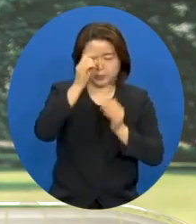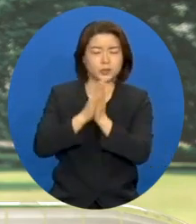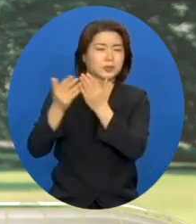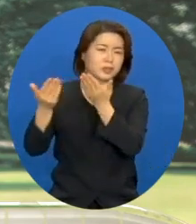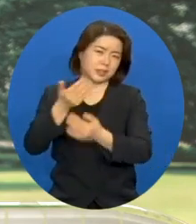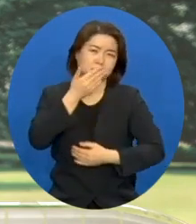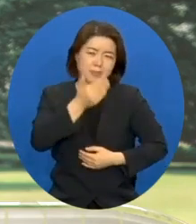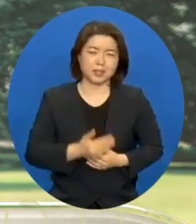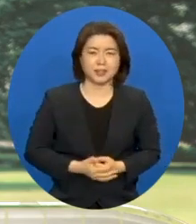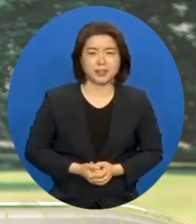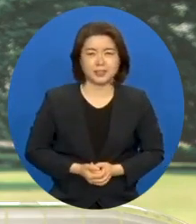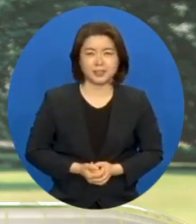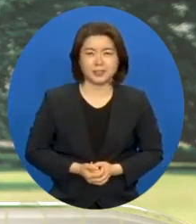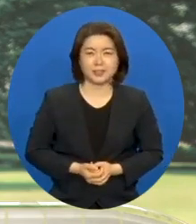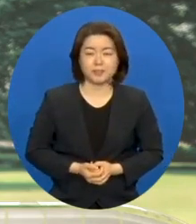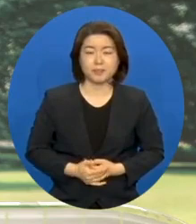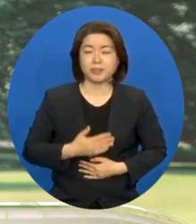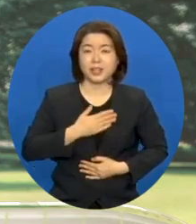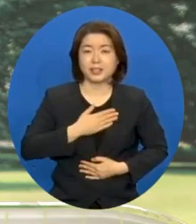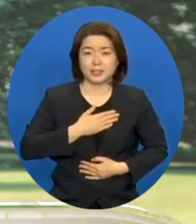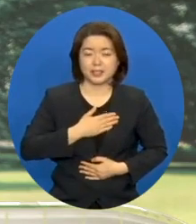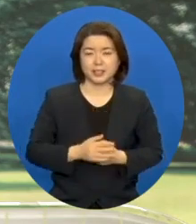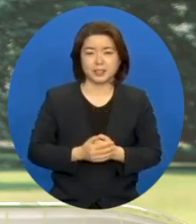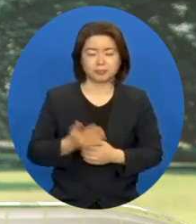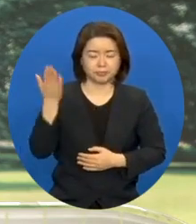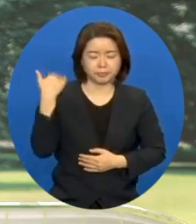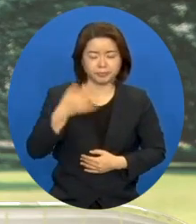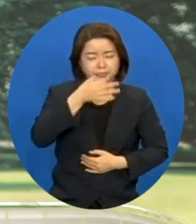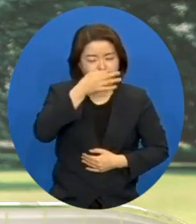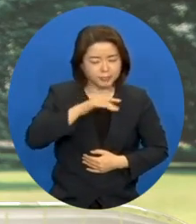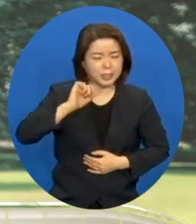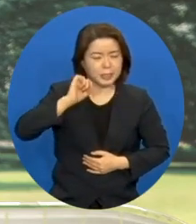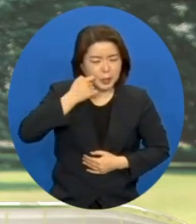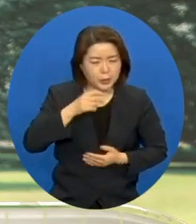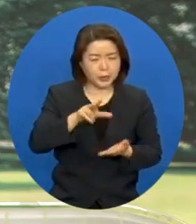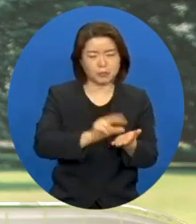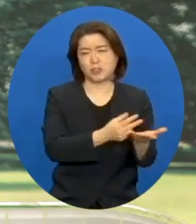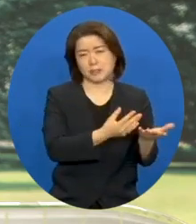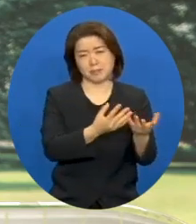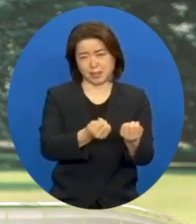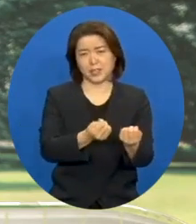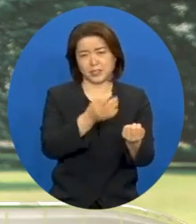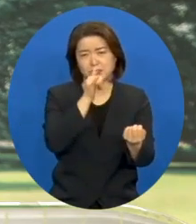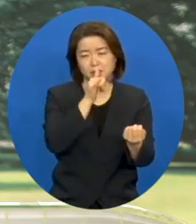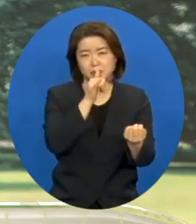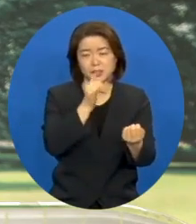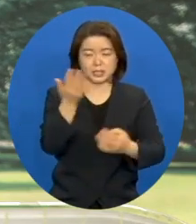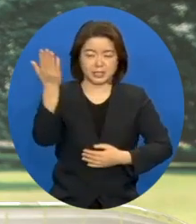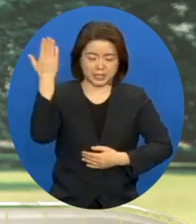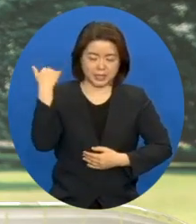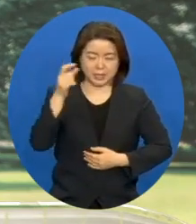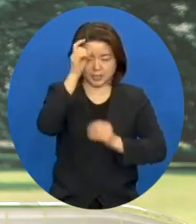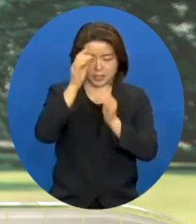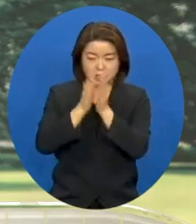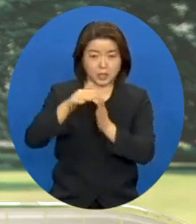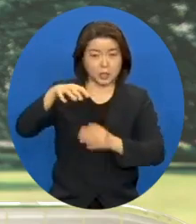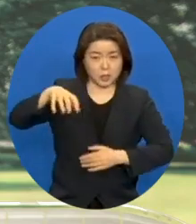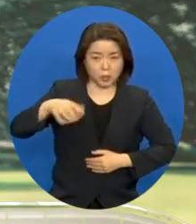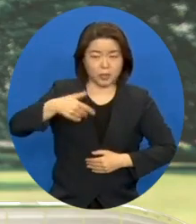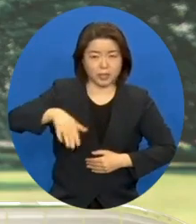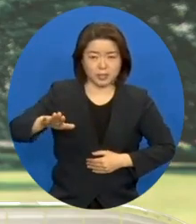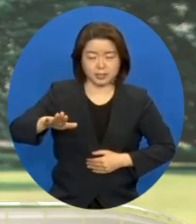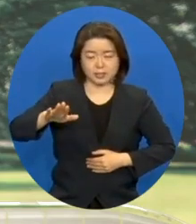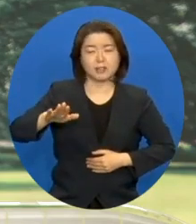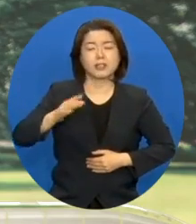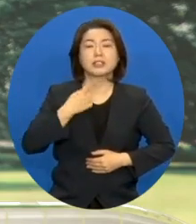거예요. 제가 참 힘들고 어려운 문제가 많아서 한번 기도원에 올라가서